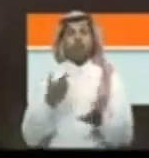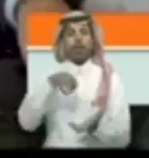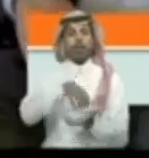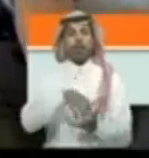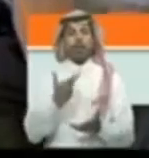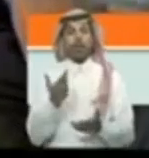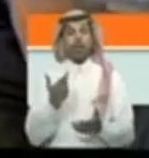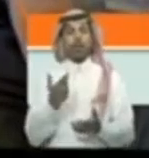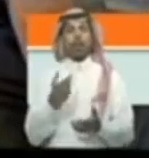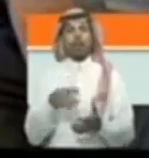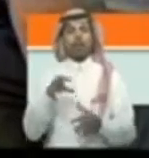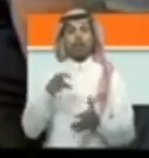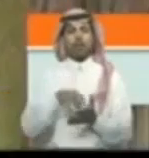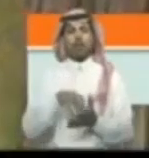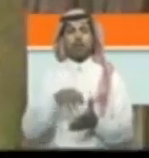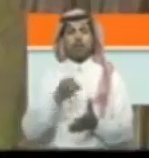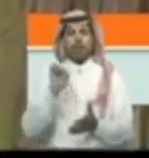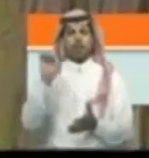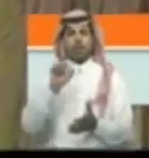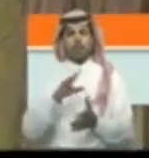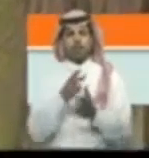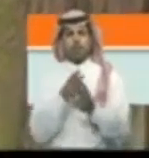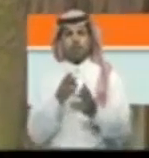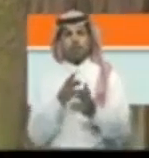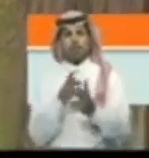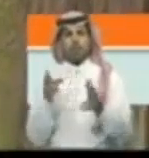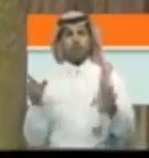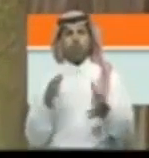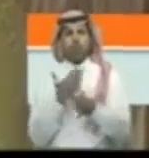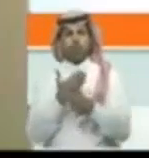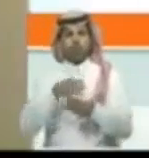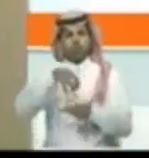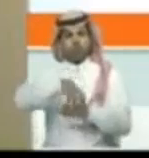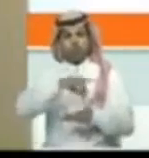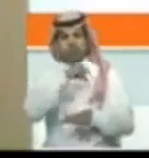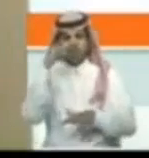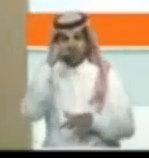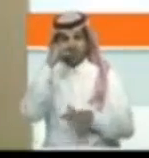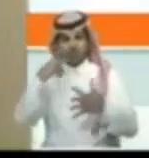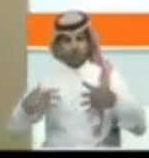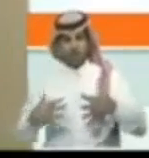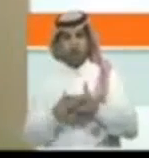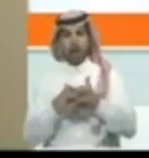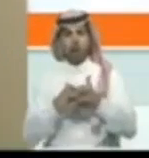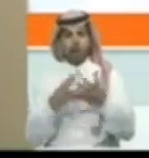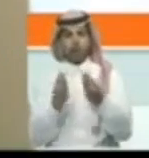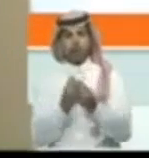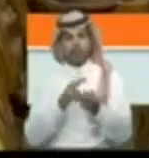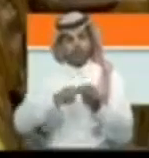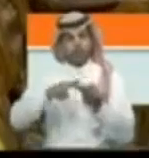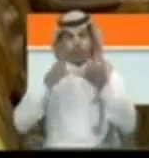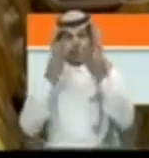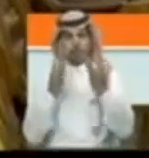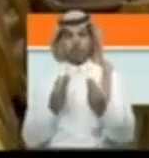بجمهورية تاتارستان، نوه بتميز الجمهورية في الاندماج الديني والقومي في ظل وئام